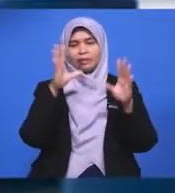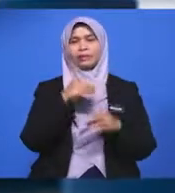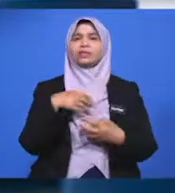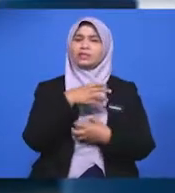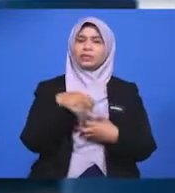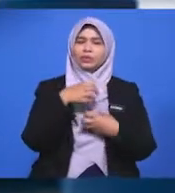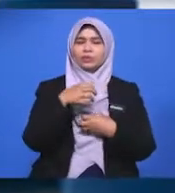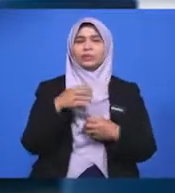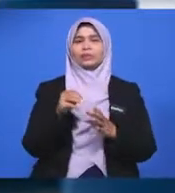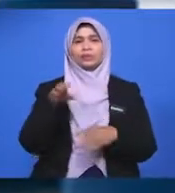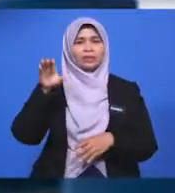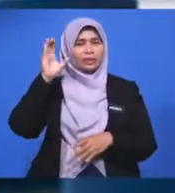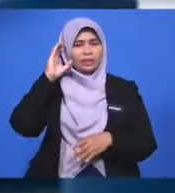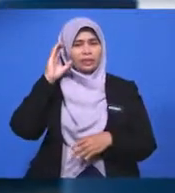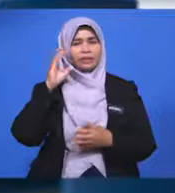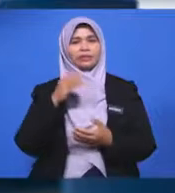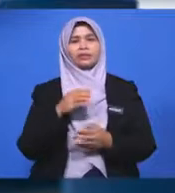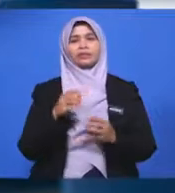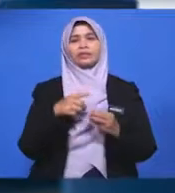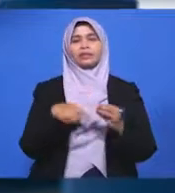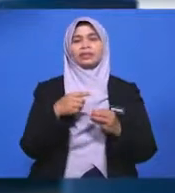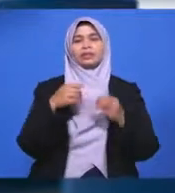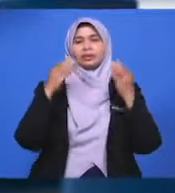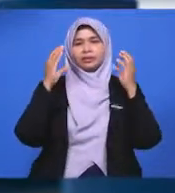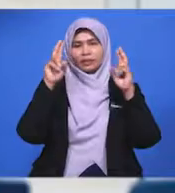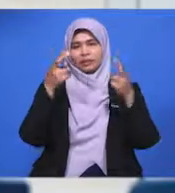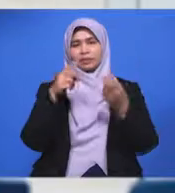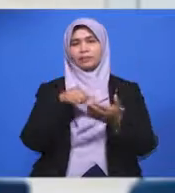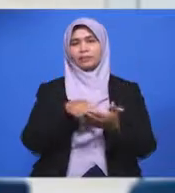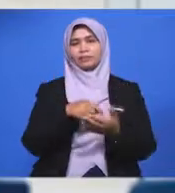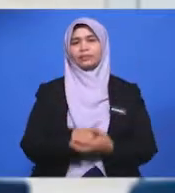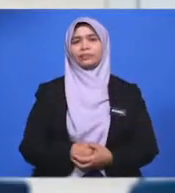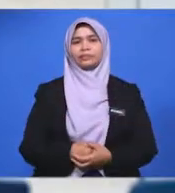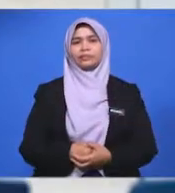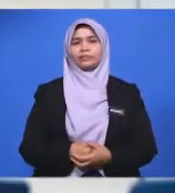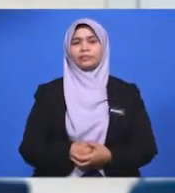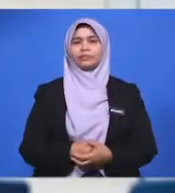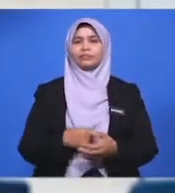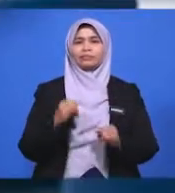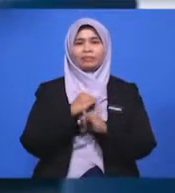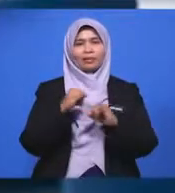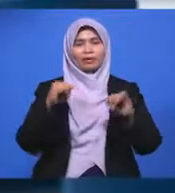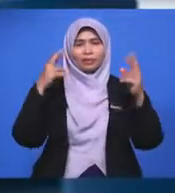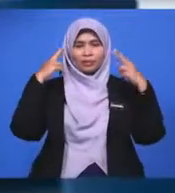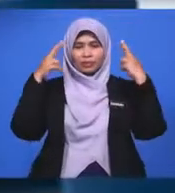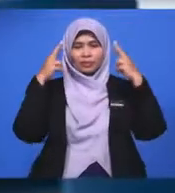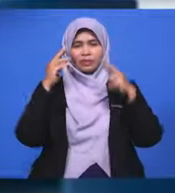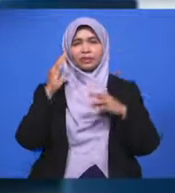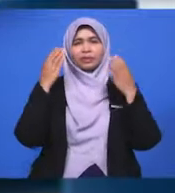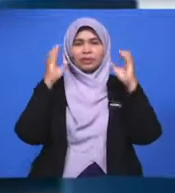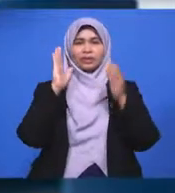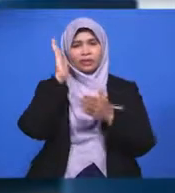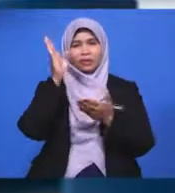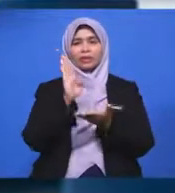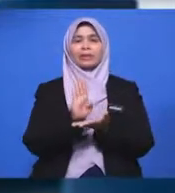seronok mendengar penerangan daripada cikgu. Jangan risau, cikgu akan